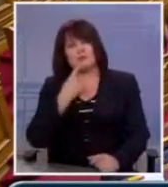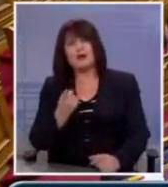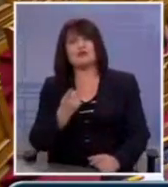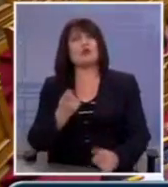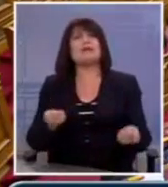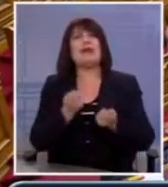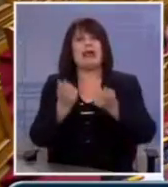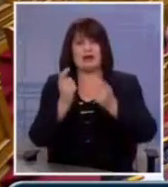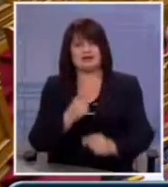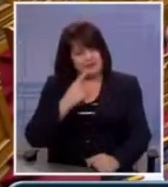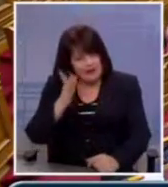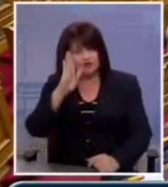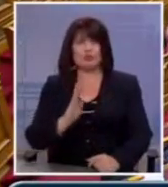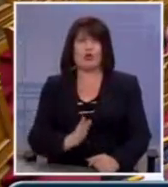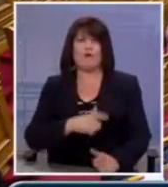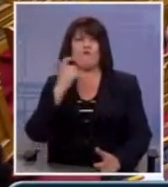Θα σας πω πως ζούσατε.